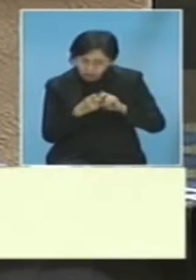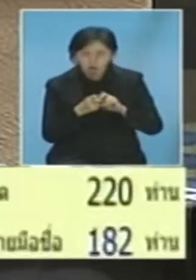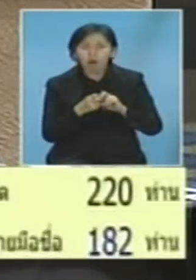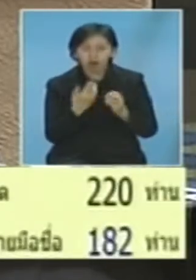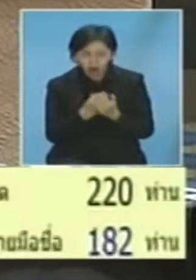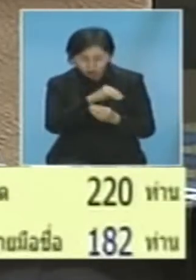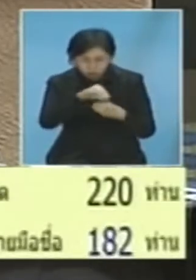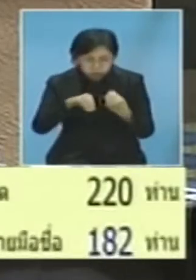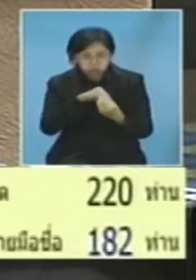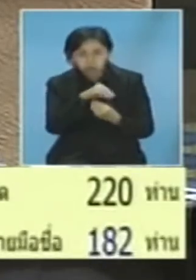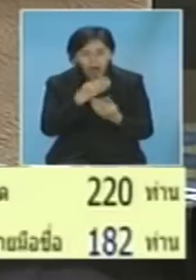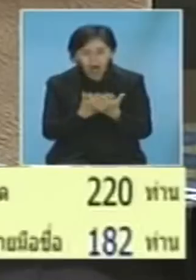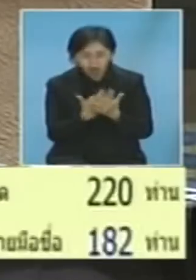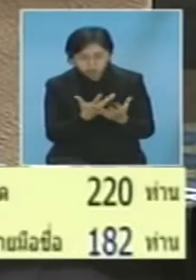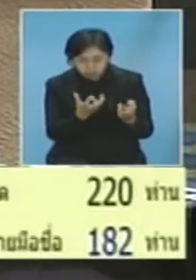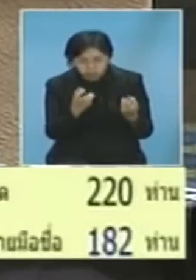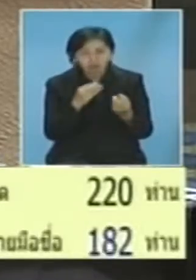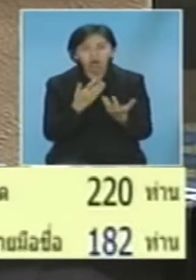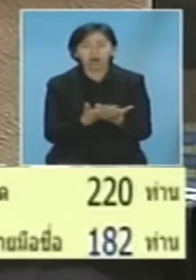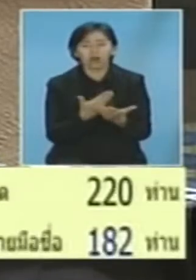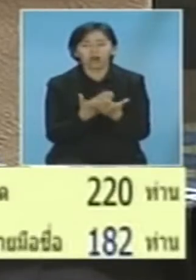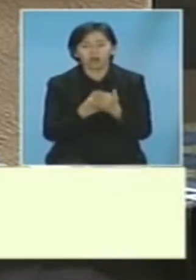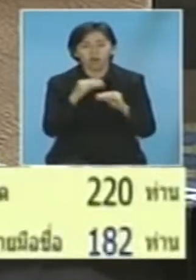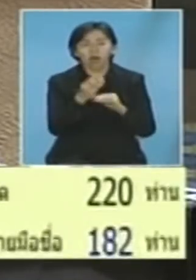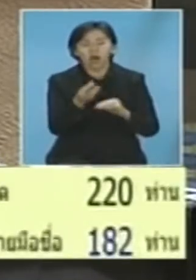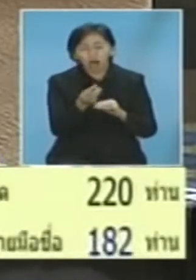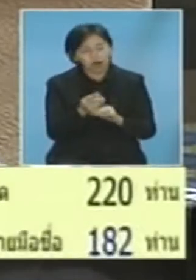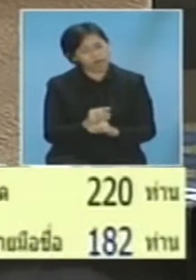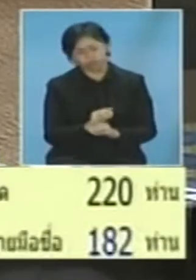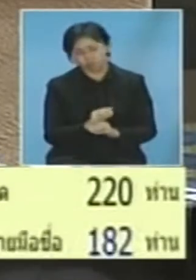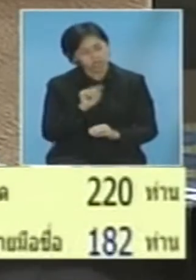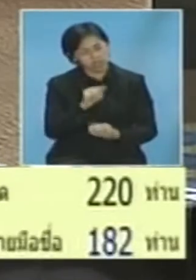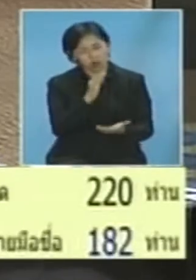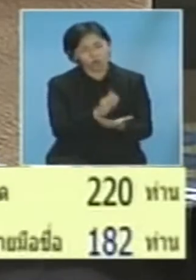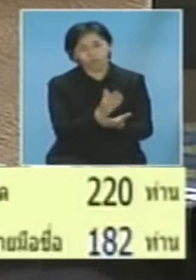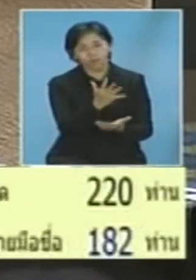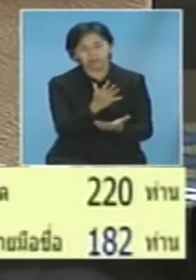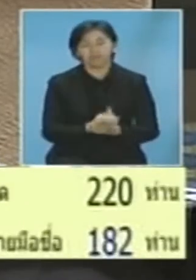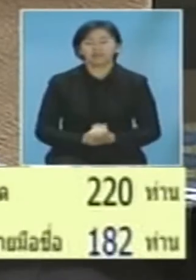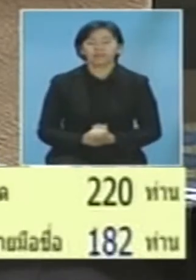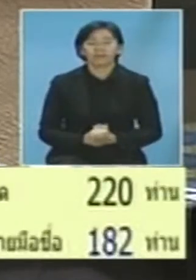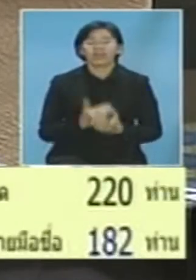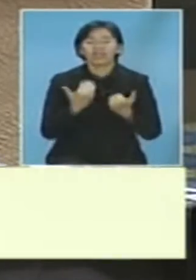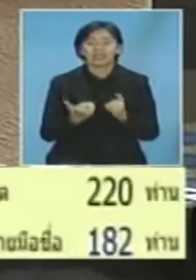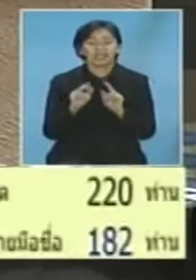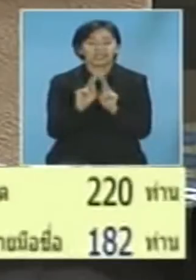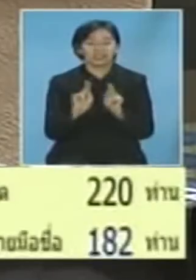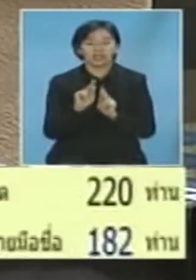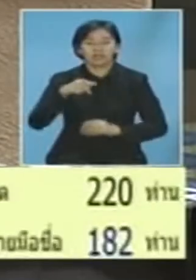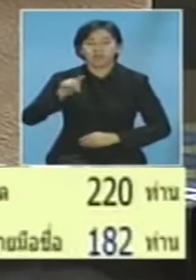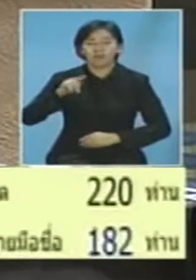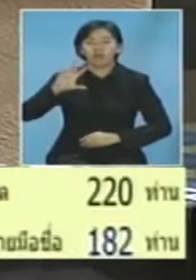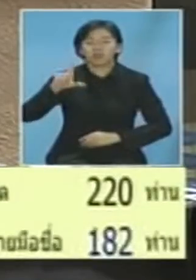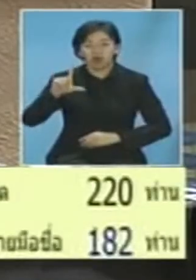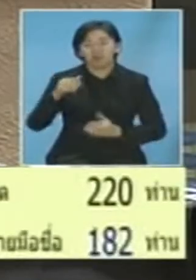ายที่เกิดขึ้นจากโครงการรับจำนำข้าวณบัดนี้คณะกรรมการปปช.มา